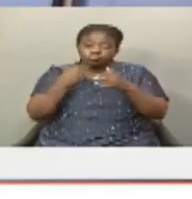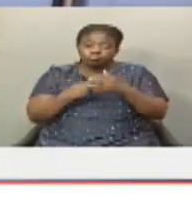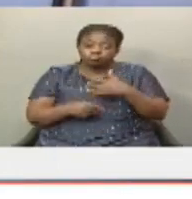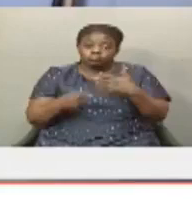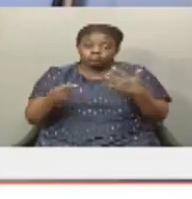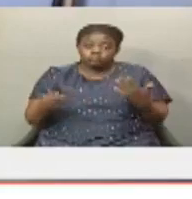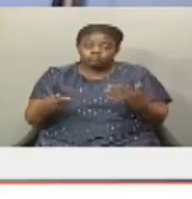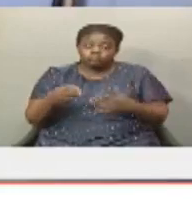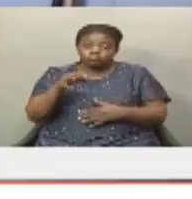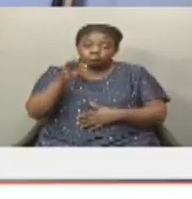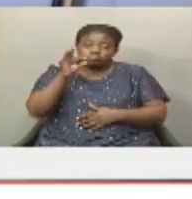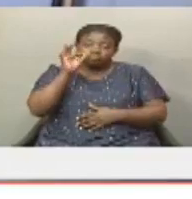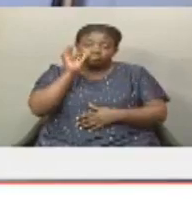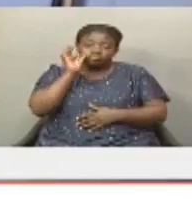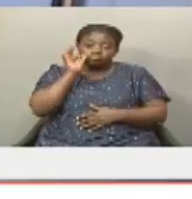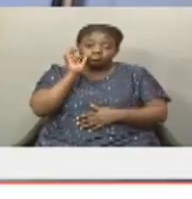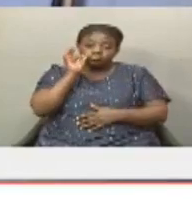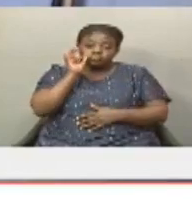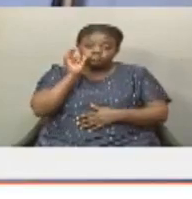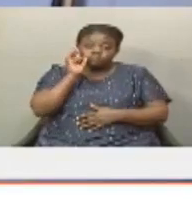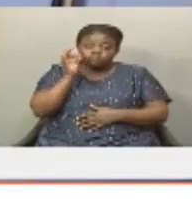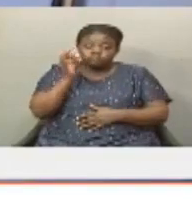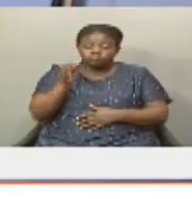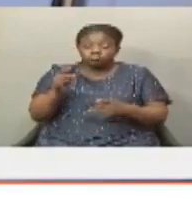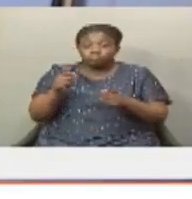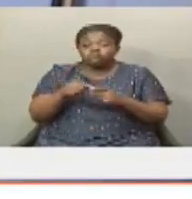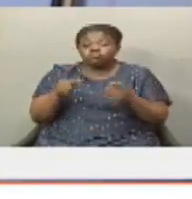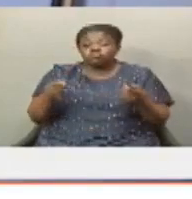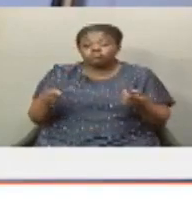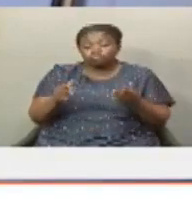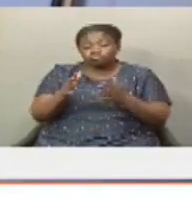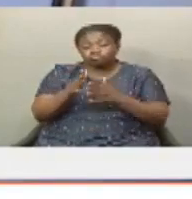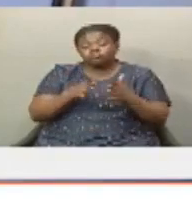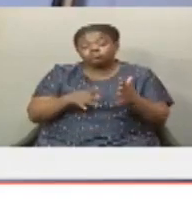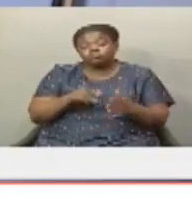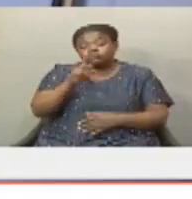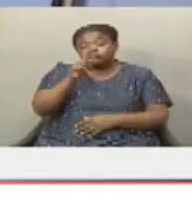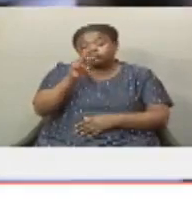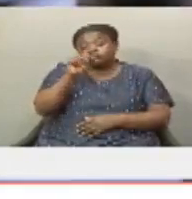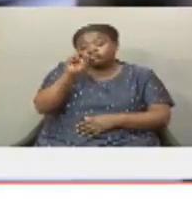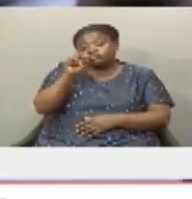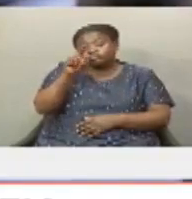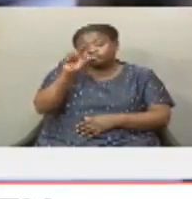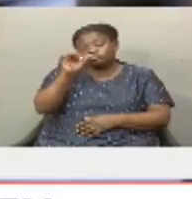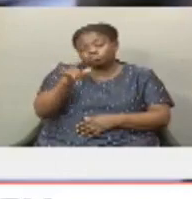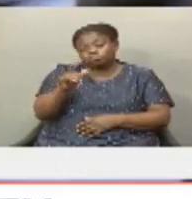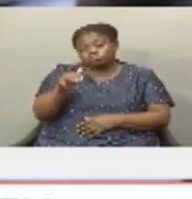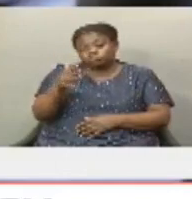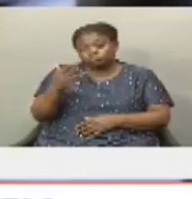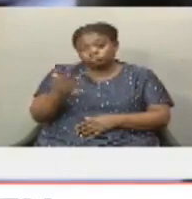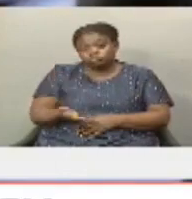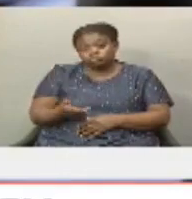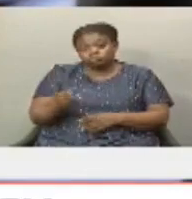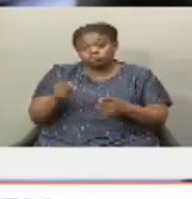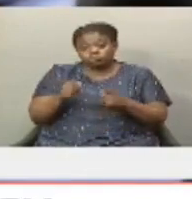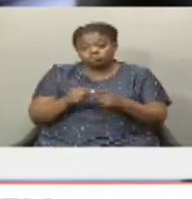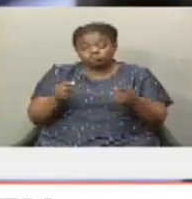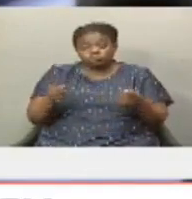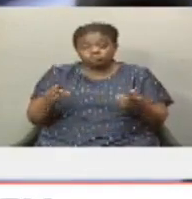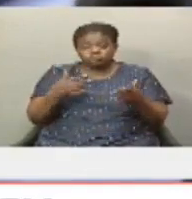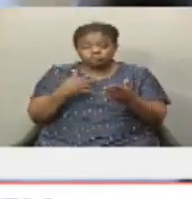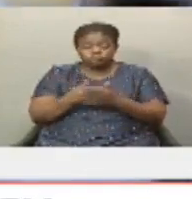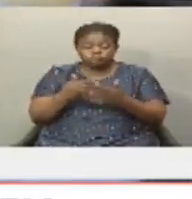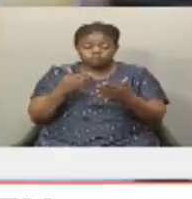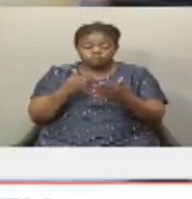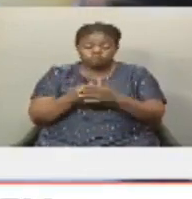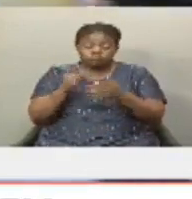nga kacaayi ate eddagala lyoza ekibumba. Ekibumba kirwadde naye nga ekyuma kino bw'oba okifunye ku Prof